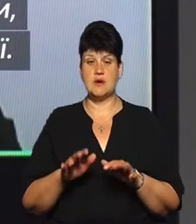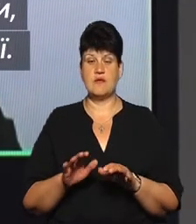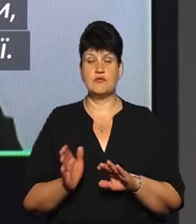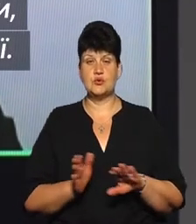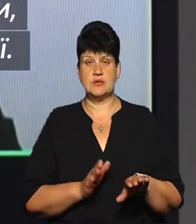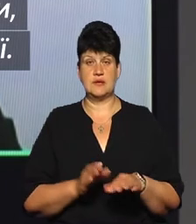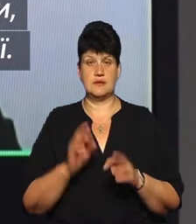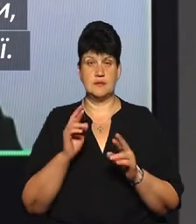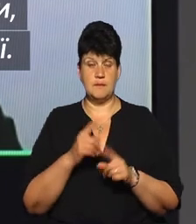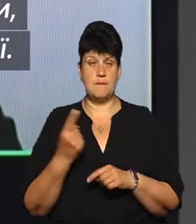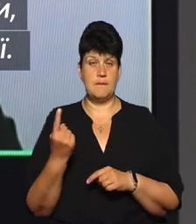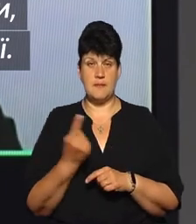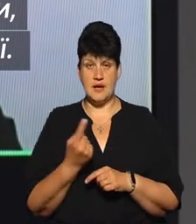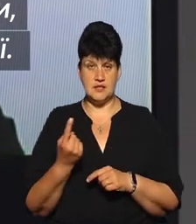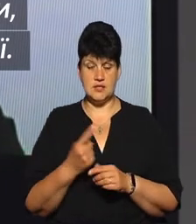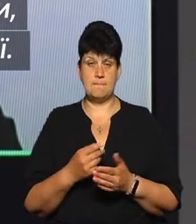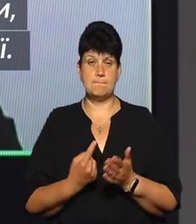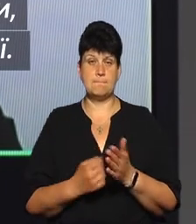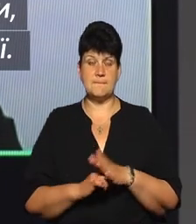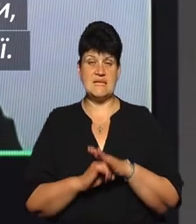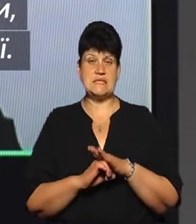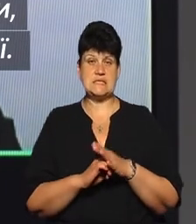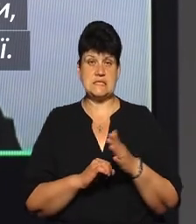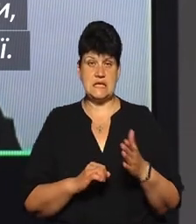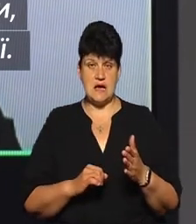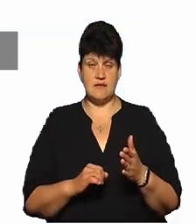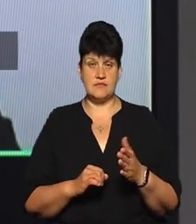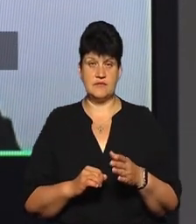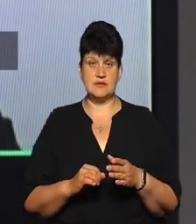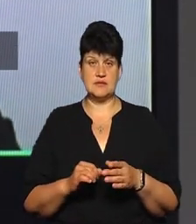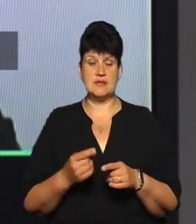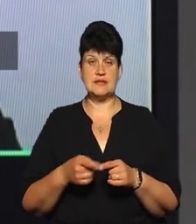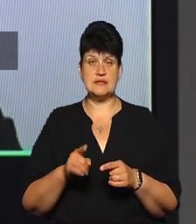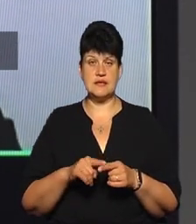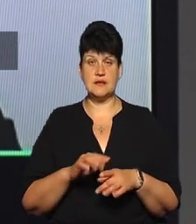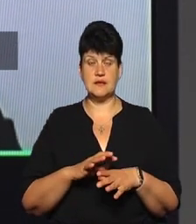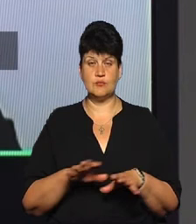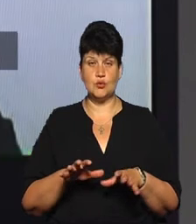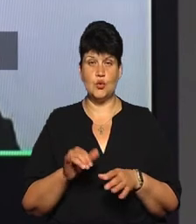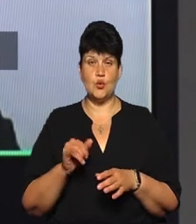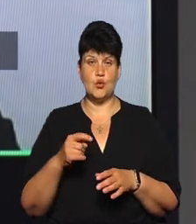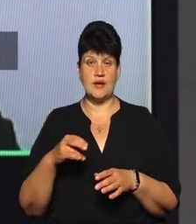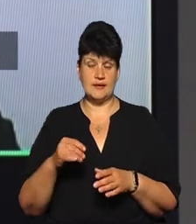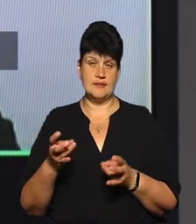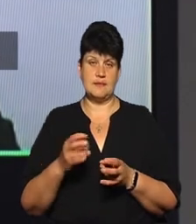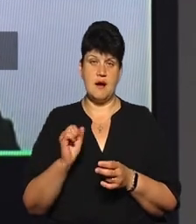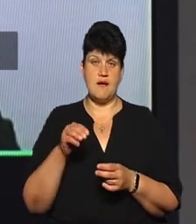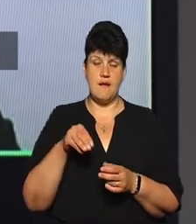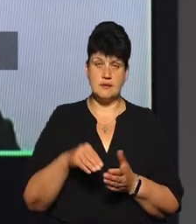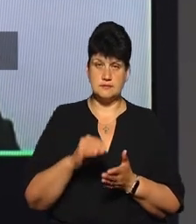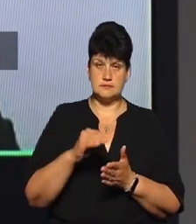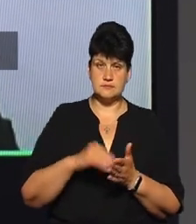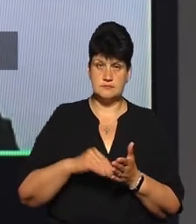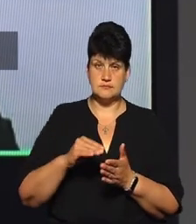підстави, які зафіксовані ухилення від вакцинації, повинні бути складені актом. В разі, якщо особа ухиляється